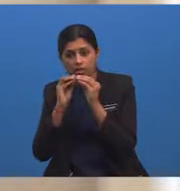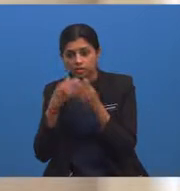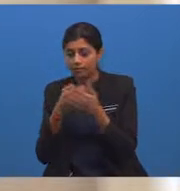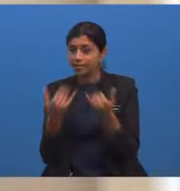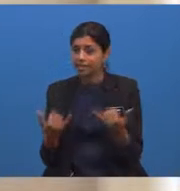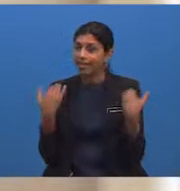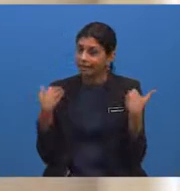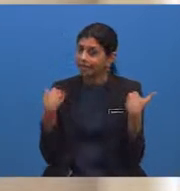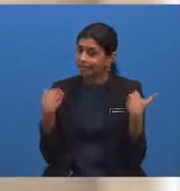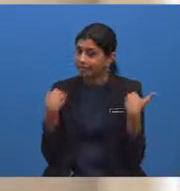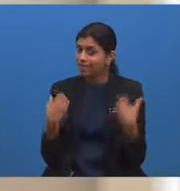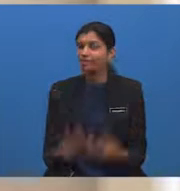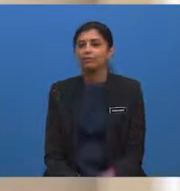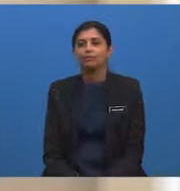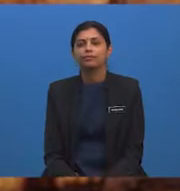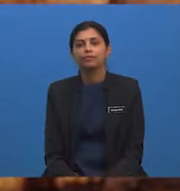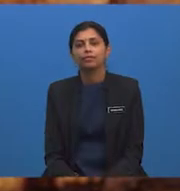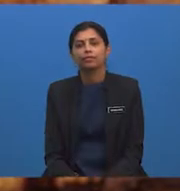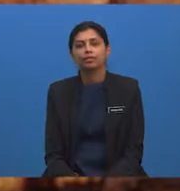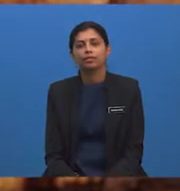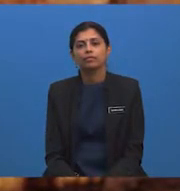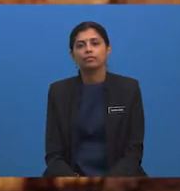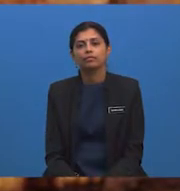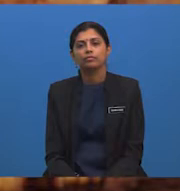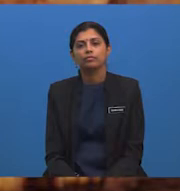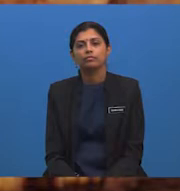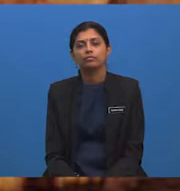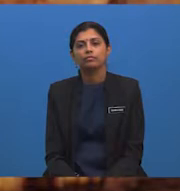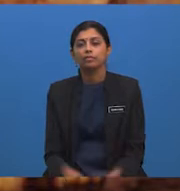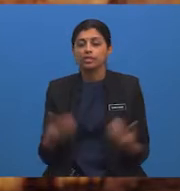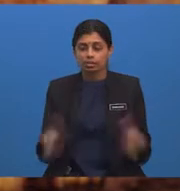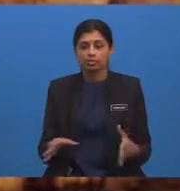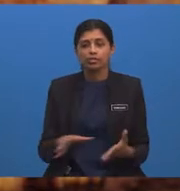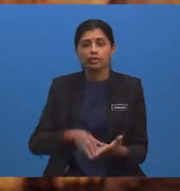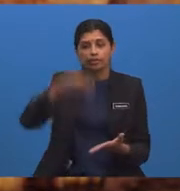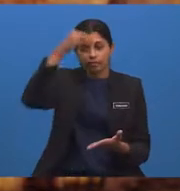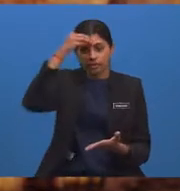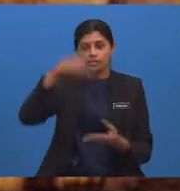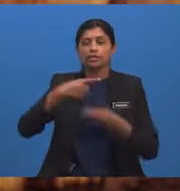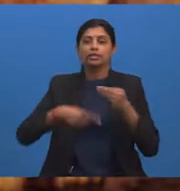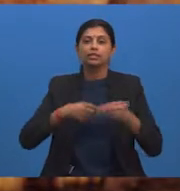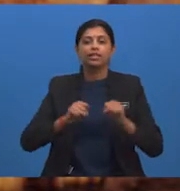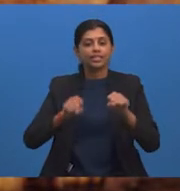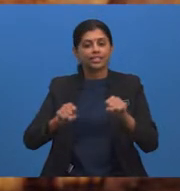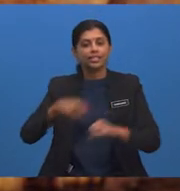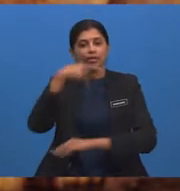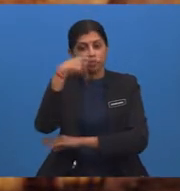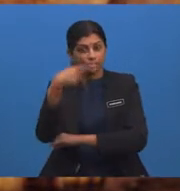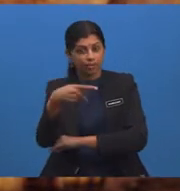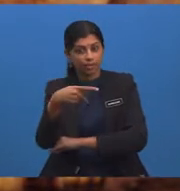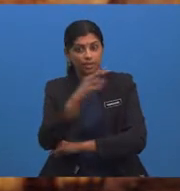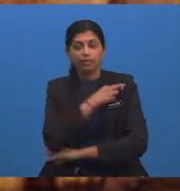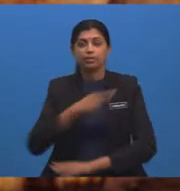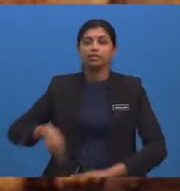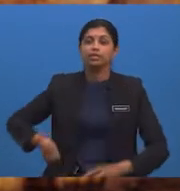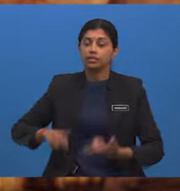masih diteruskan hingga hari ini. Murid-murid, kita sudah belajar mengenai sistem pemerintahan beraja,